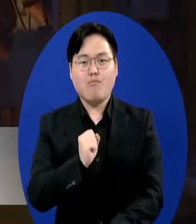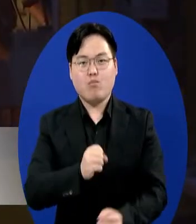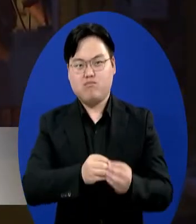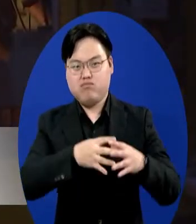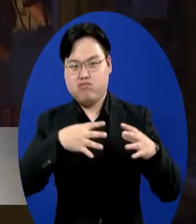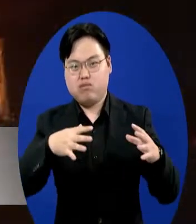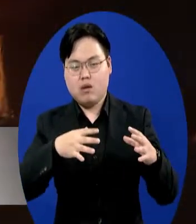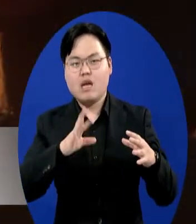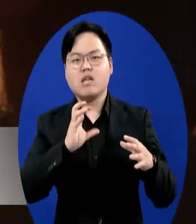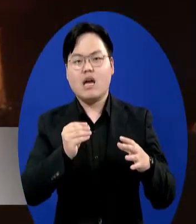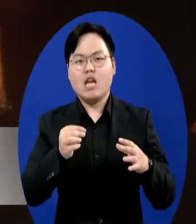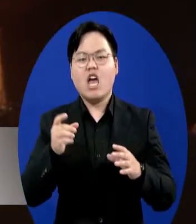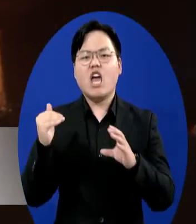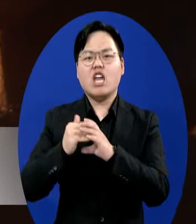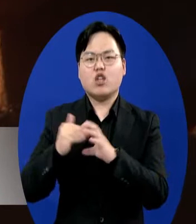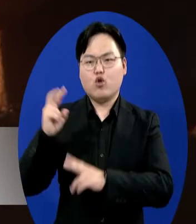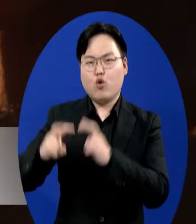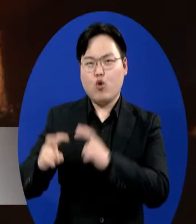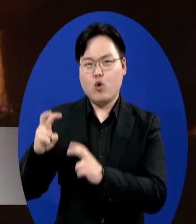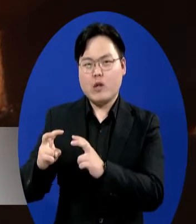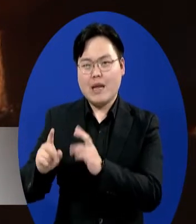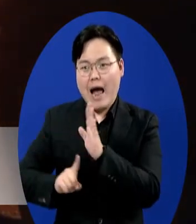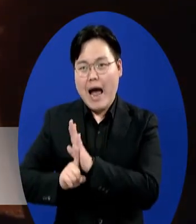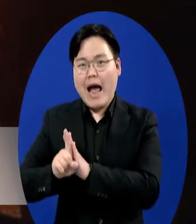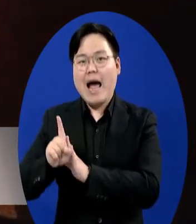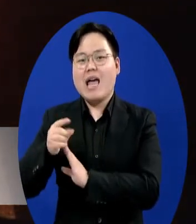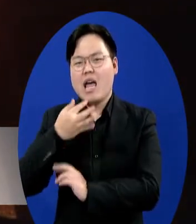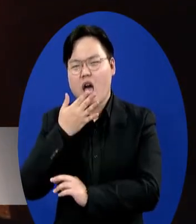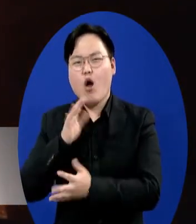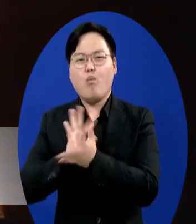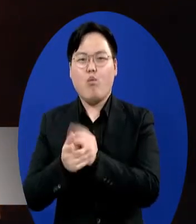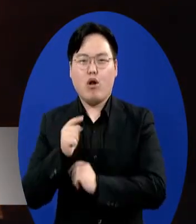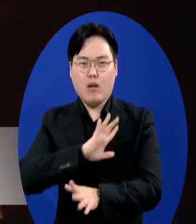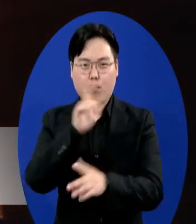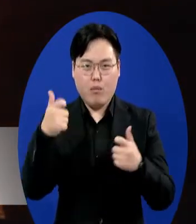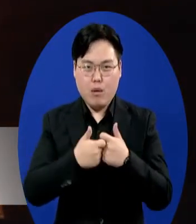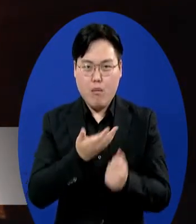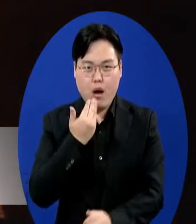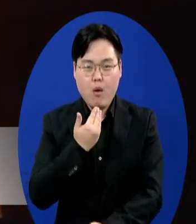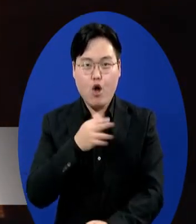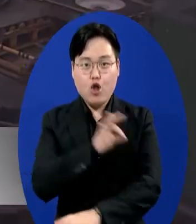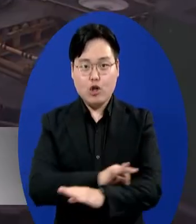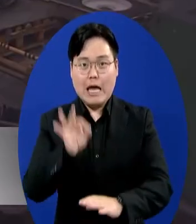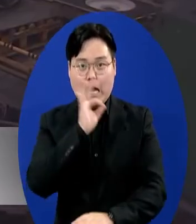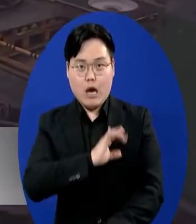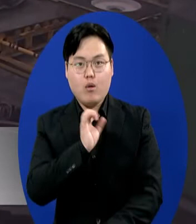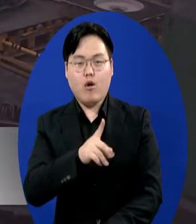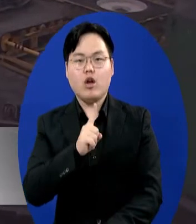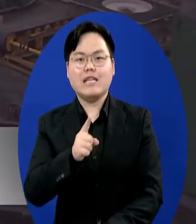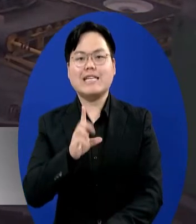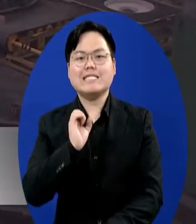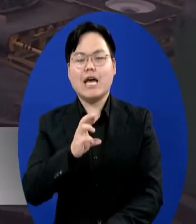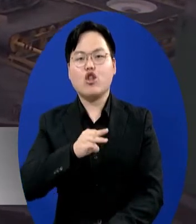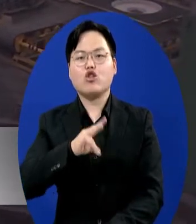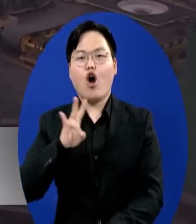анх Эрдэнэ үйлдвэрийг баригдах үеэс яригдж байгаа ч одоо болтол биелэлээ олоог байна. Хэрэв энэ төсөл ашиглалтанд орвол жилд 1 сая тонн баяжмал боловсруулах